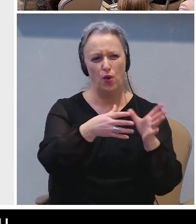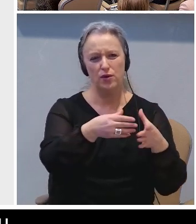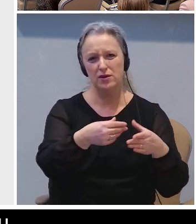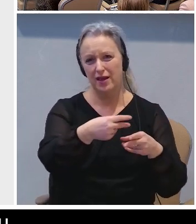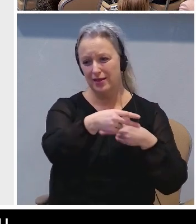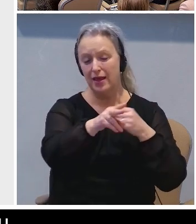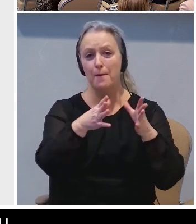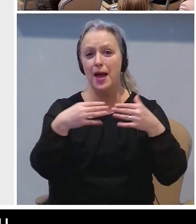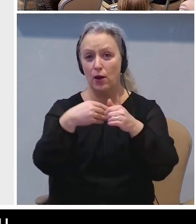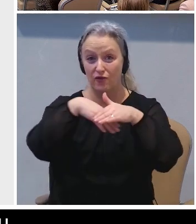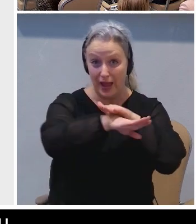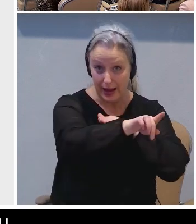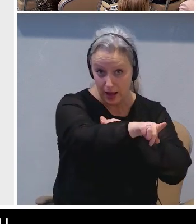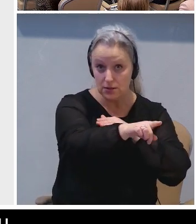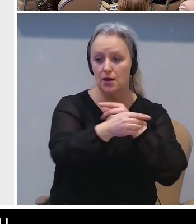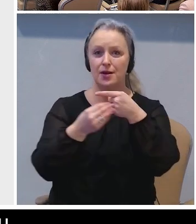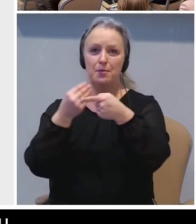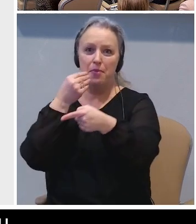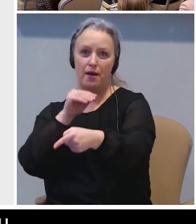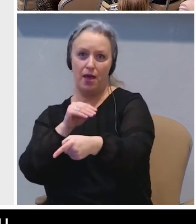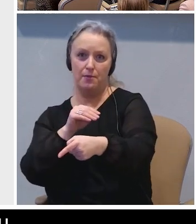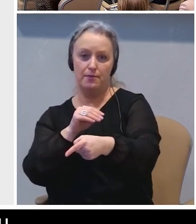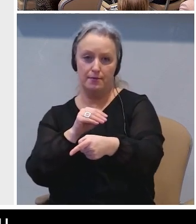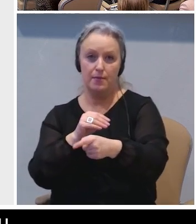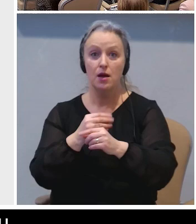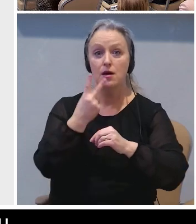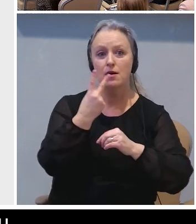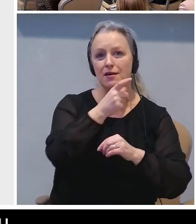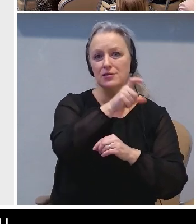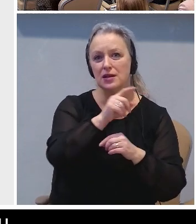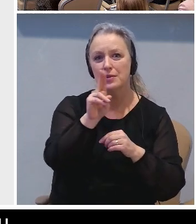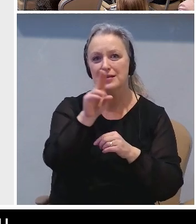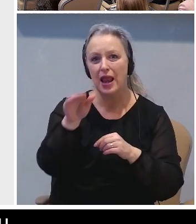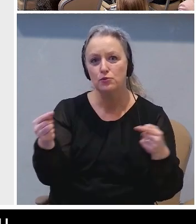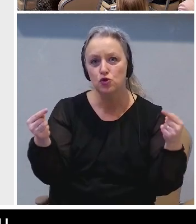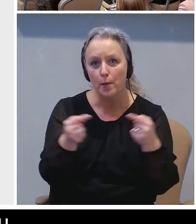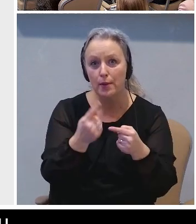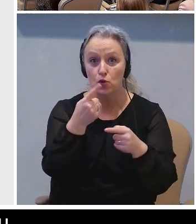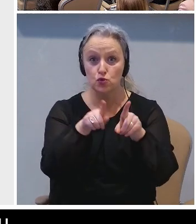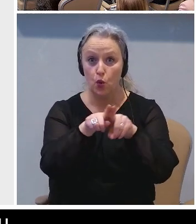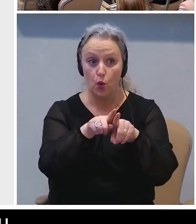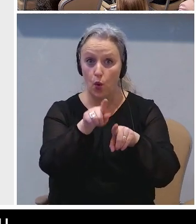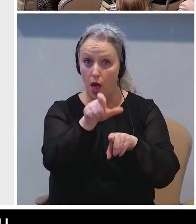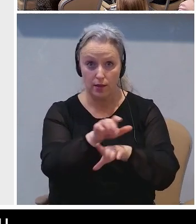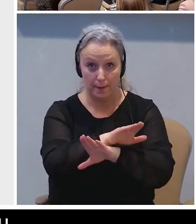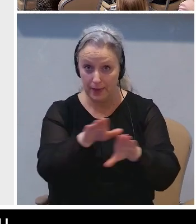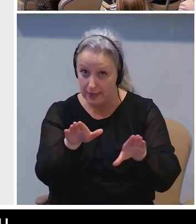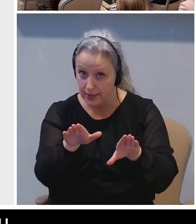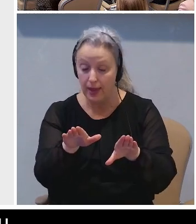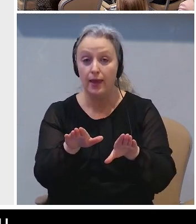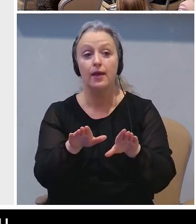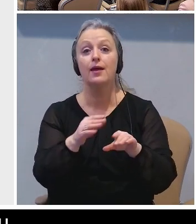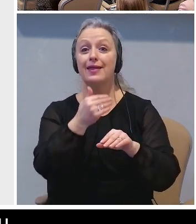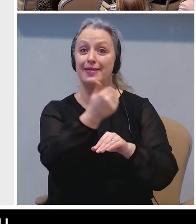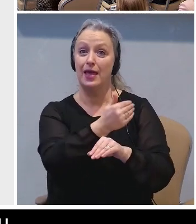is an unrelated donor, Kui meil on she kaks is not a doonorit, üks on carrier, see, kes and ei ole lapse her sugulane, blood gives more enzyme siis than the sister